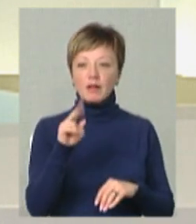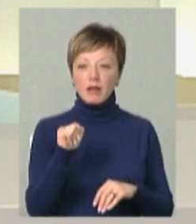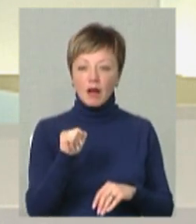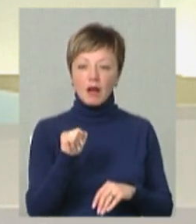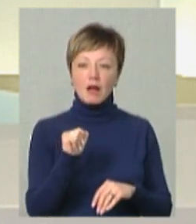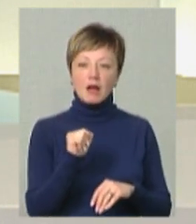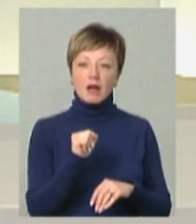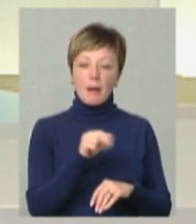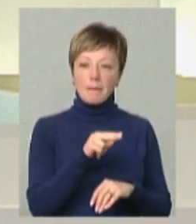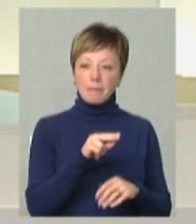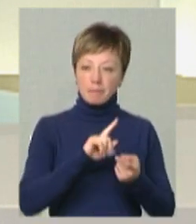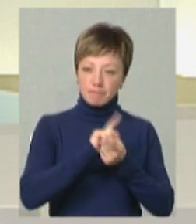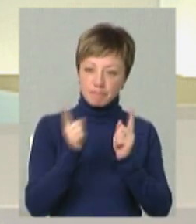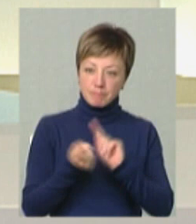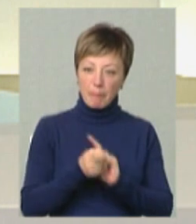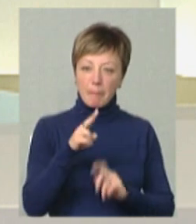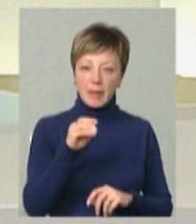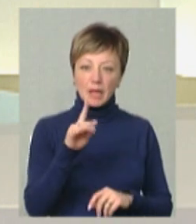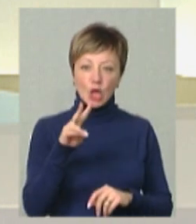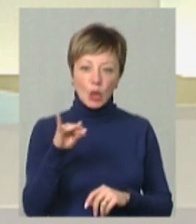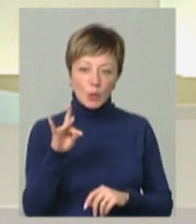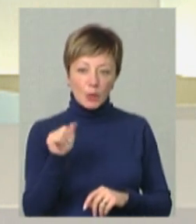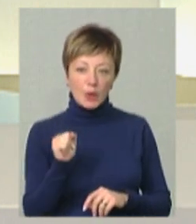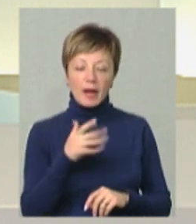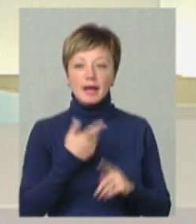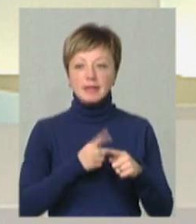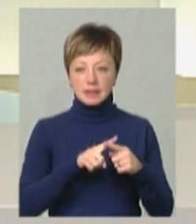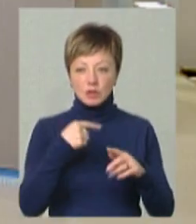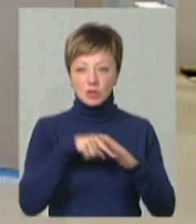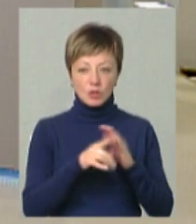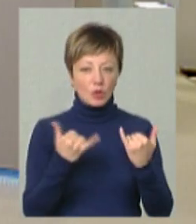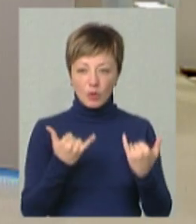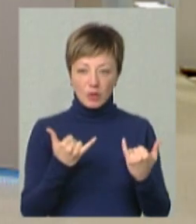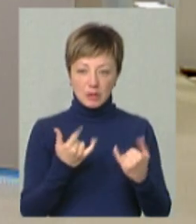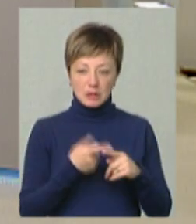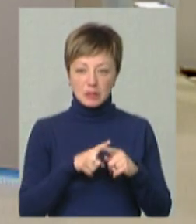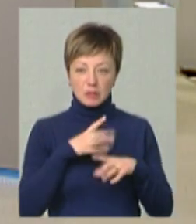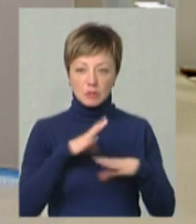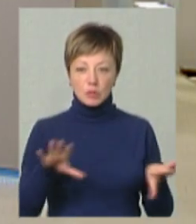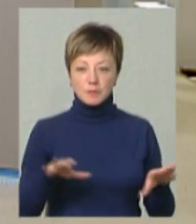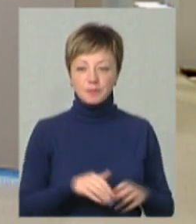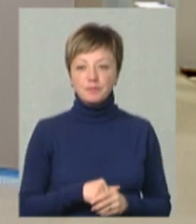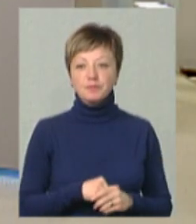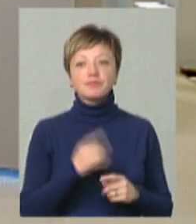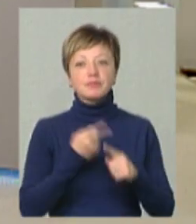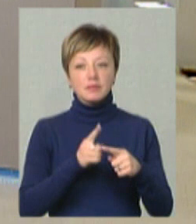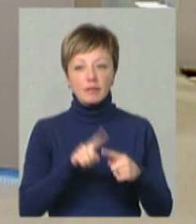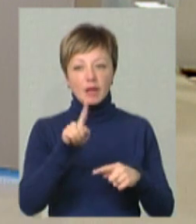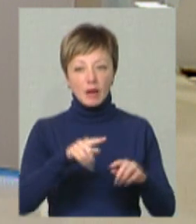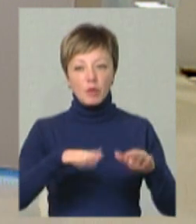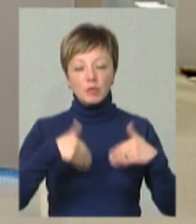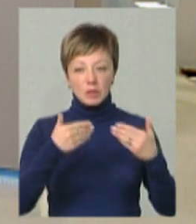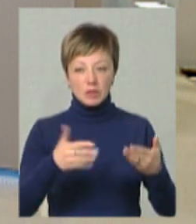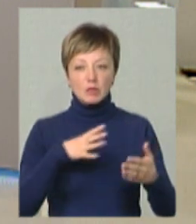вулицею Симона Петлюри. І це знакові... До сьогодні не було цих назв. Так, це та пропозиція, яка